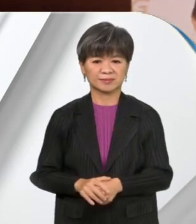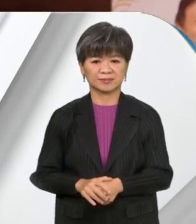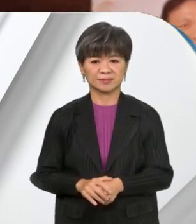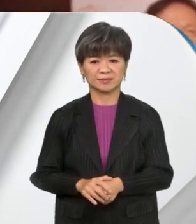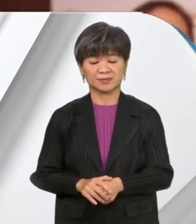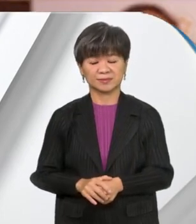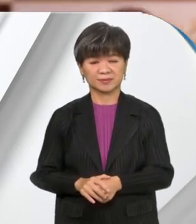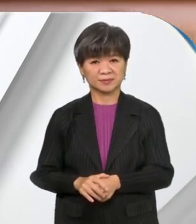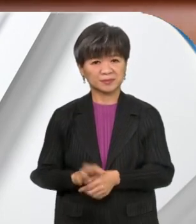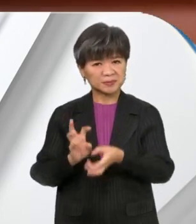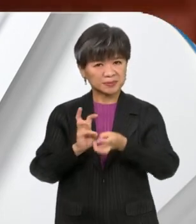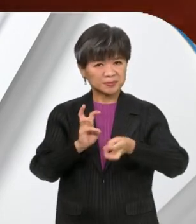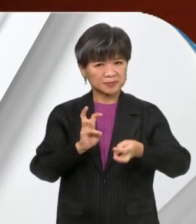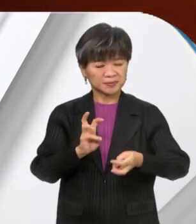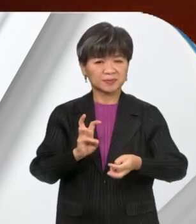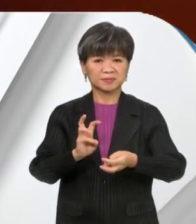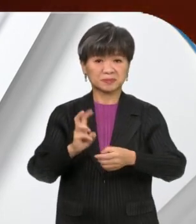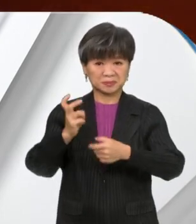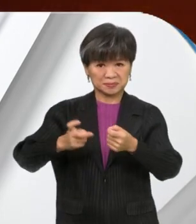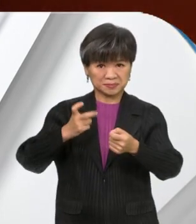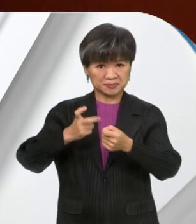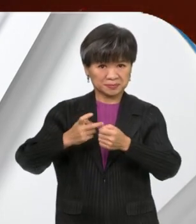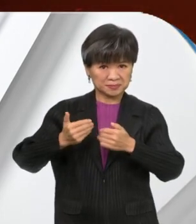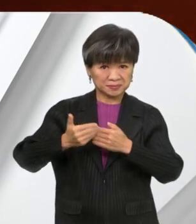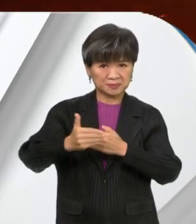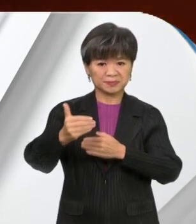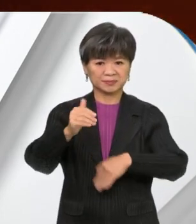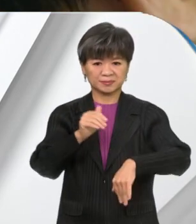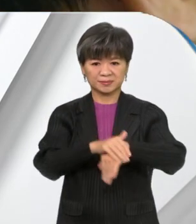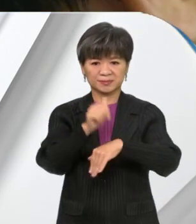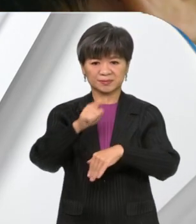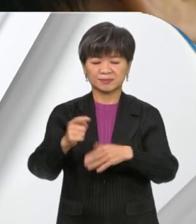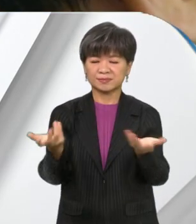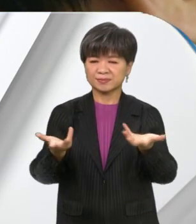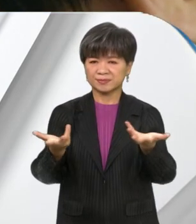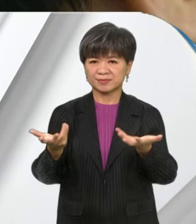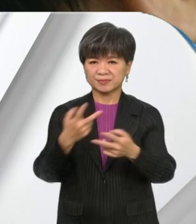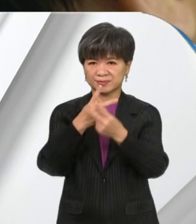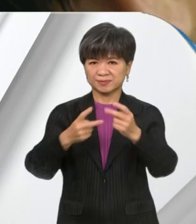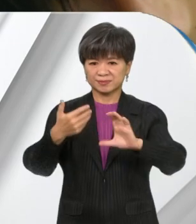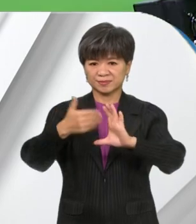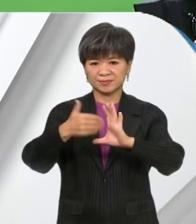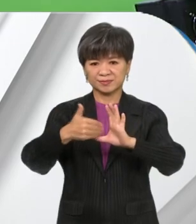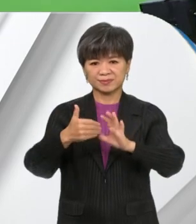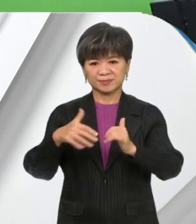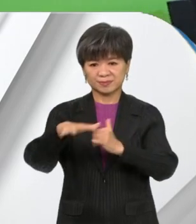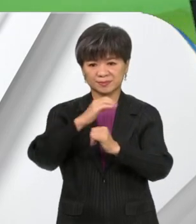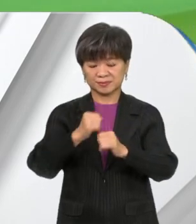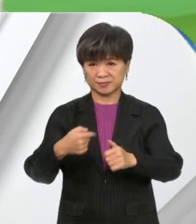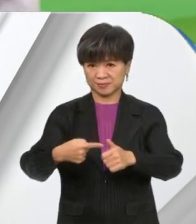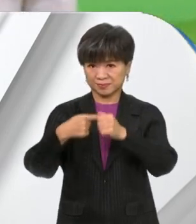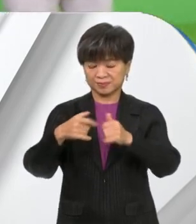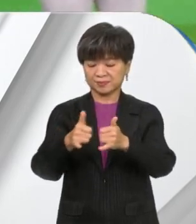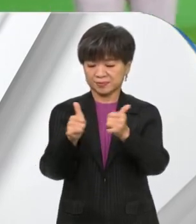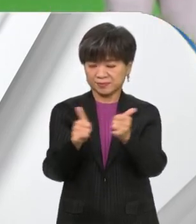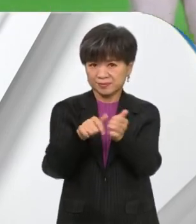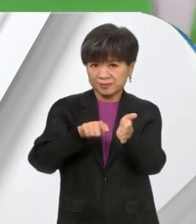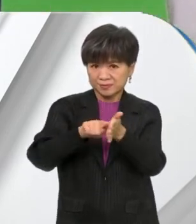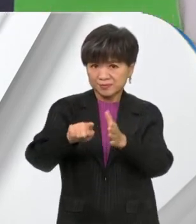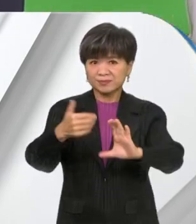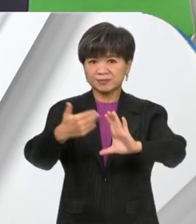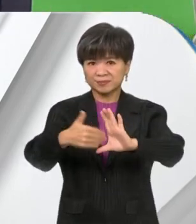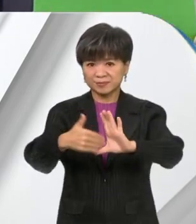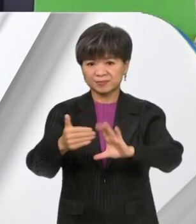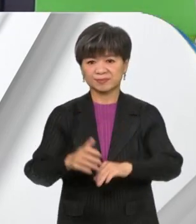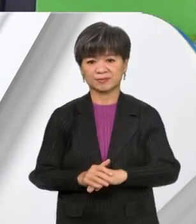家天师两二十年来的表现，韩国精彩的事迹。客家天师做全台湾跳跃者族群平台，